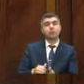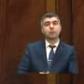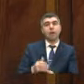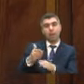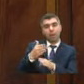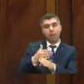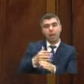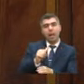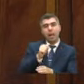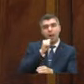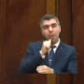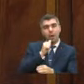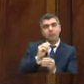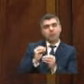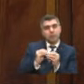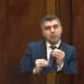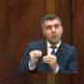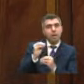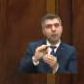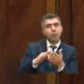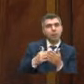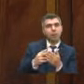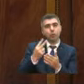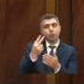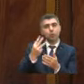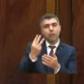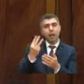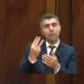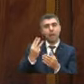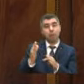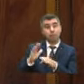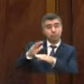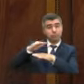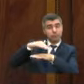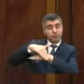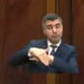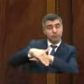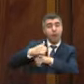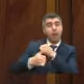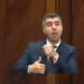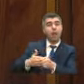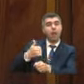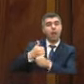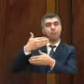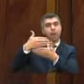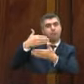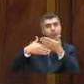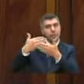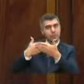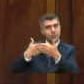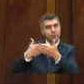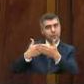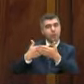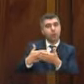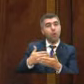المائي الوطني كيتحسن كل سنة، عند جوج ثلاثة ديال السدود كبرى سنويا الآن وفي المستقبل